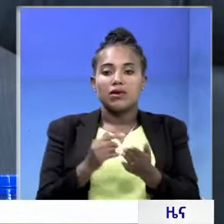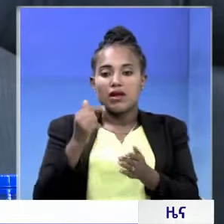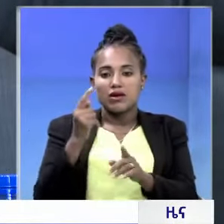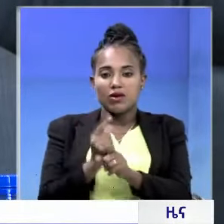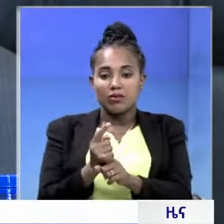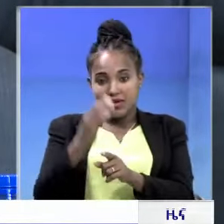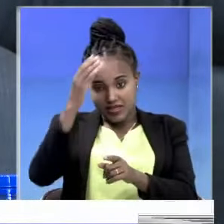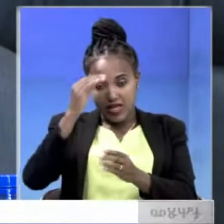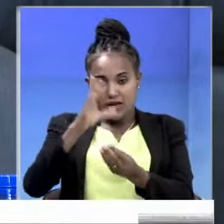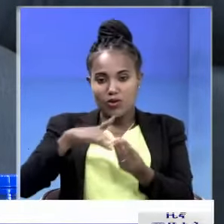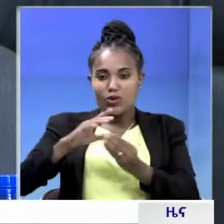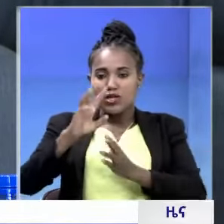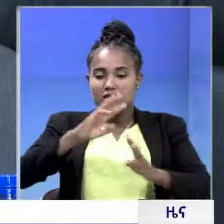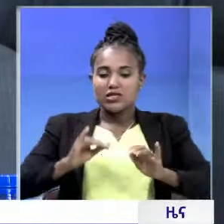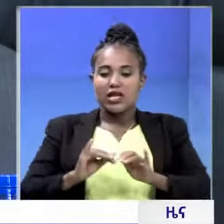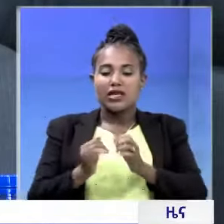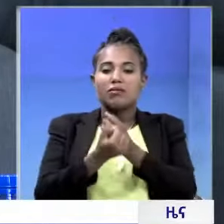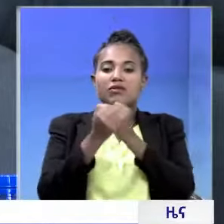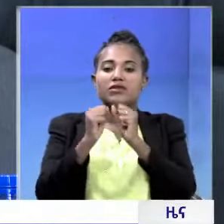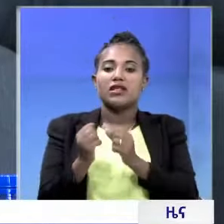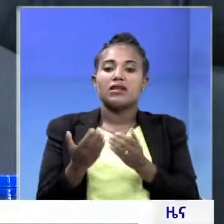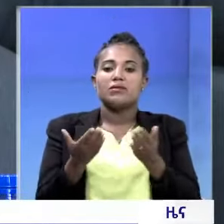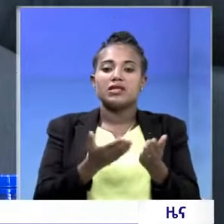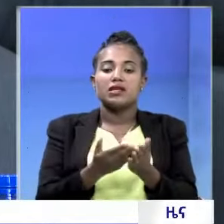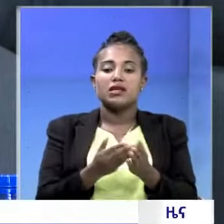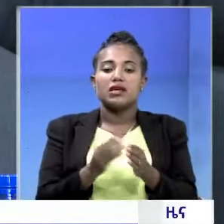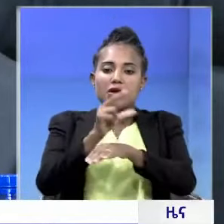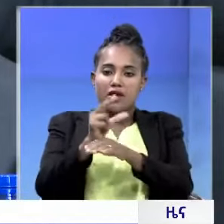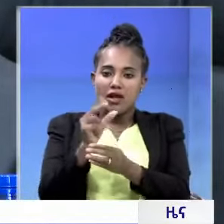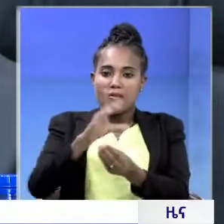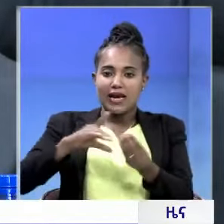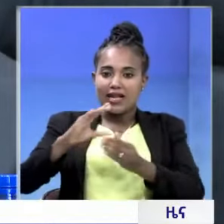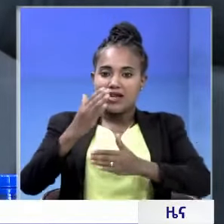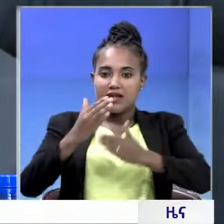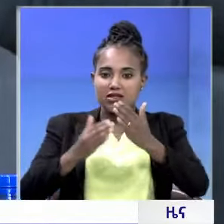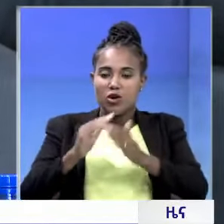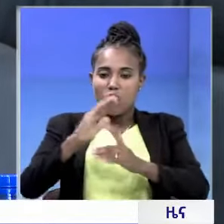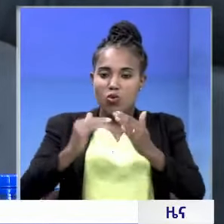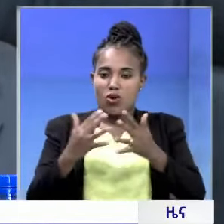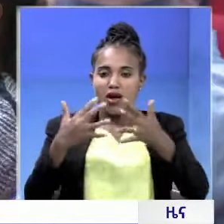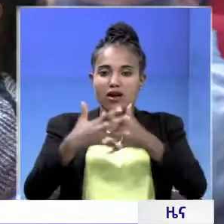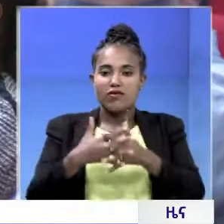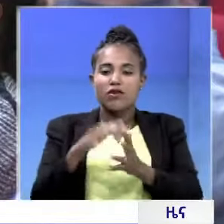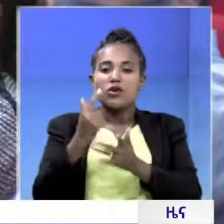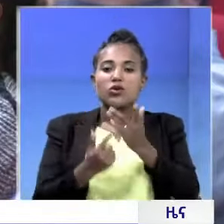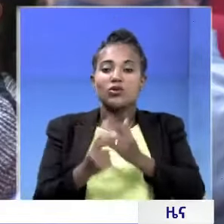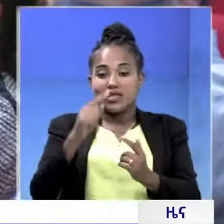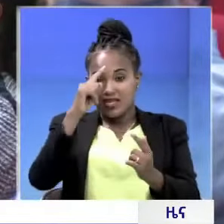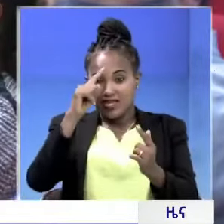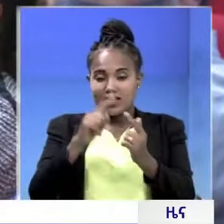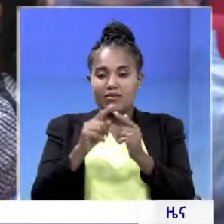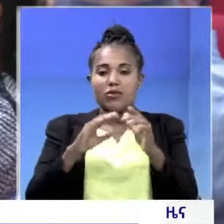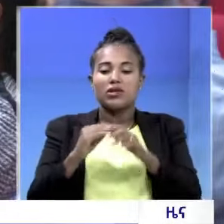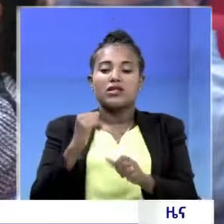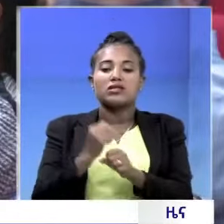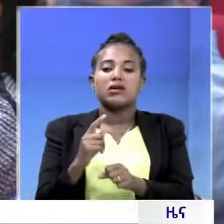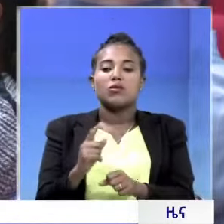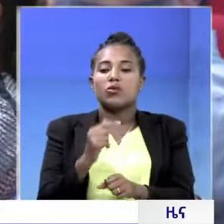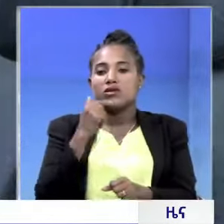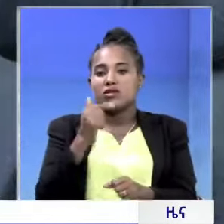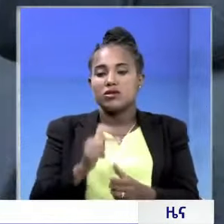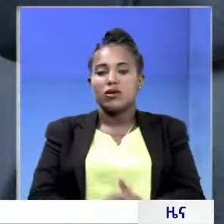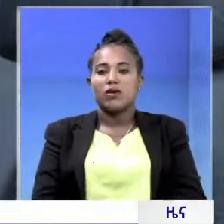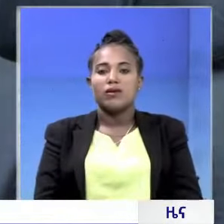መንግስትም ለክልሉ ችግር ዘላቂ መፍትሄ ለማምጣት በብሔራዊና በክልል ደረጃ ሁሉን አቀፍ የውይይት እቅድ በማውጣት እየሰራ መሆኑን